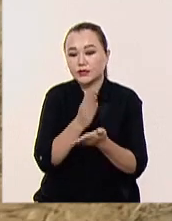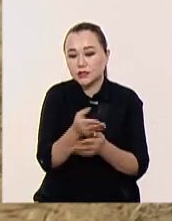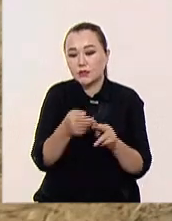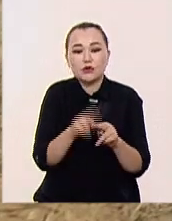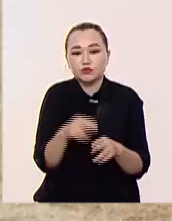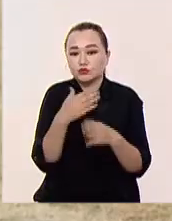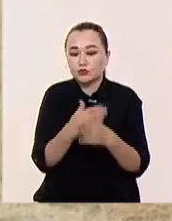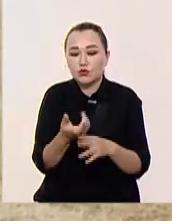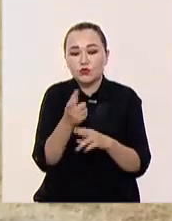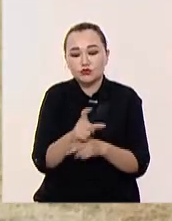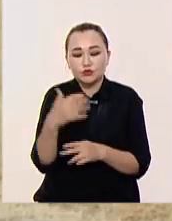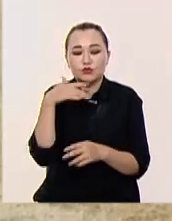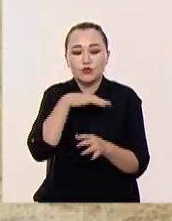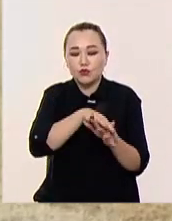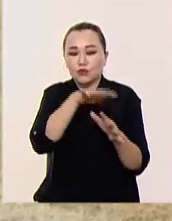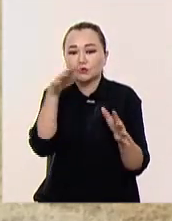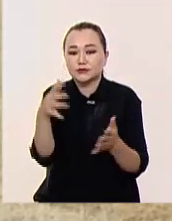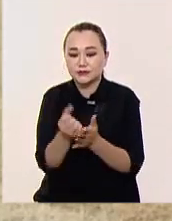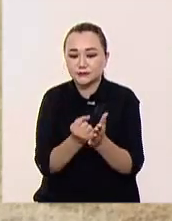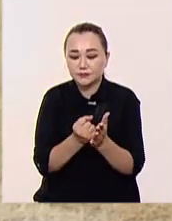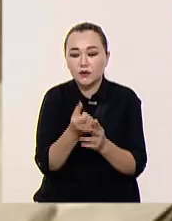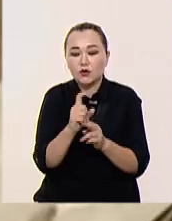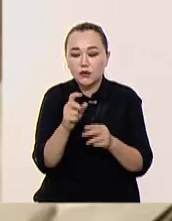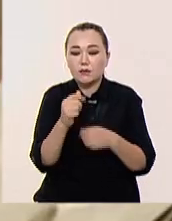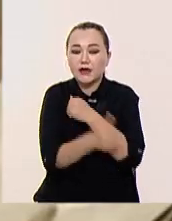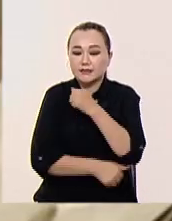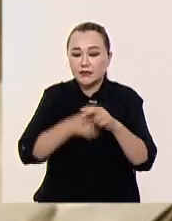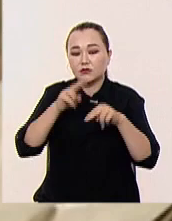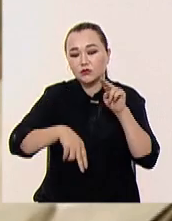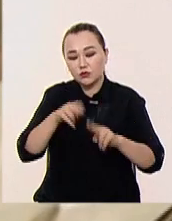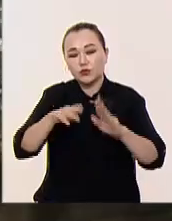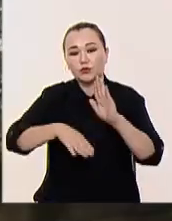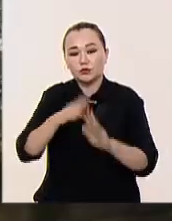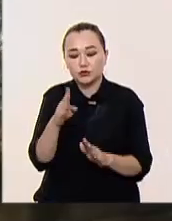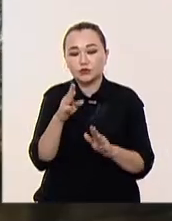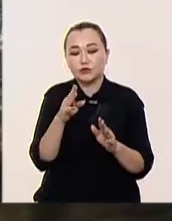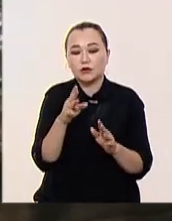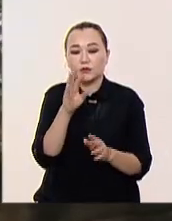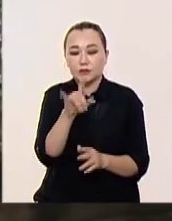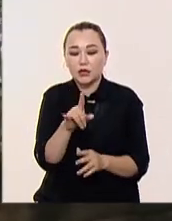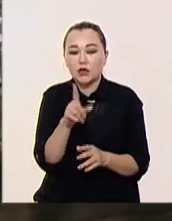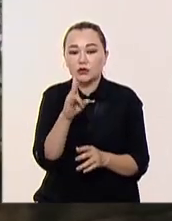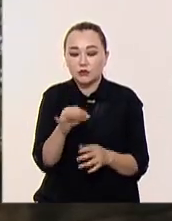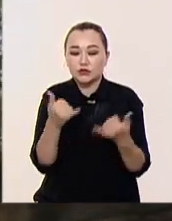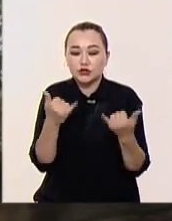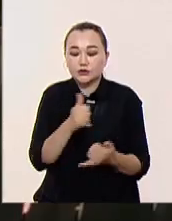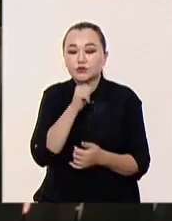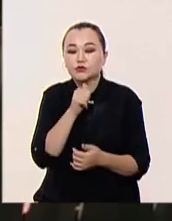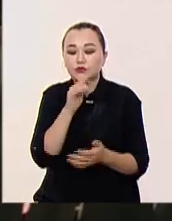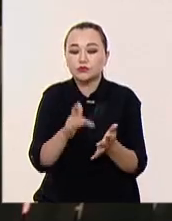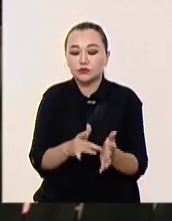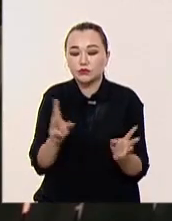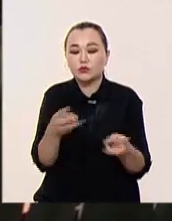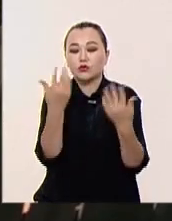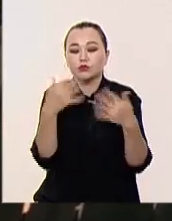Өйткені көмек қоры өте көп жиналған. Оның орнына құрылысқа қажетті материалдарды жеткізсе, құба-құп болар еді дейді. Ал қазір Қостанайдағы ахуал